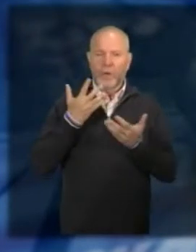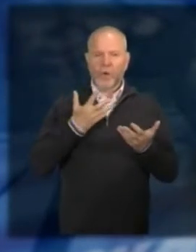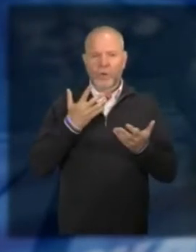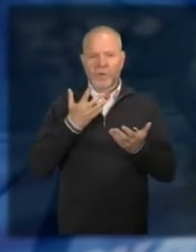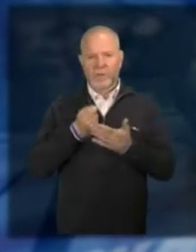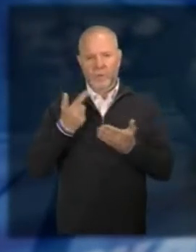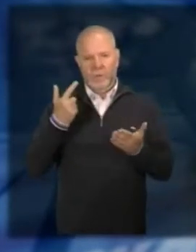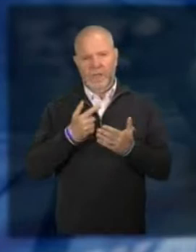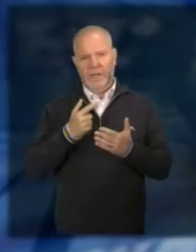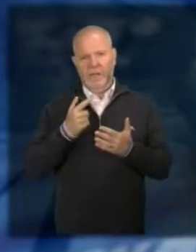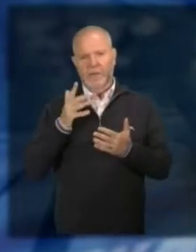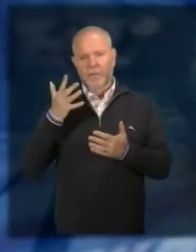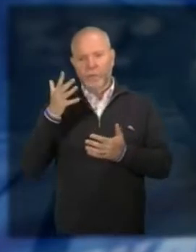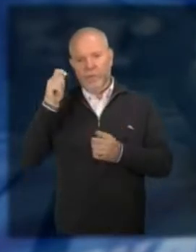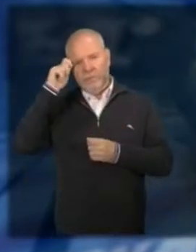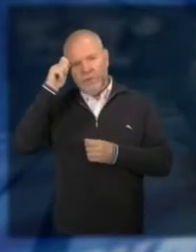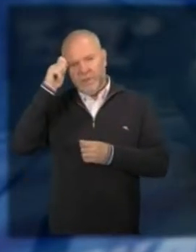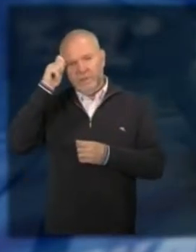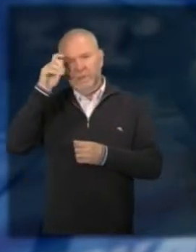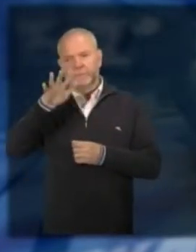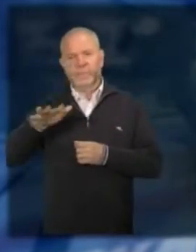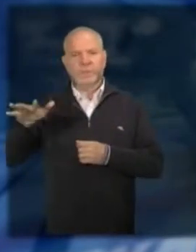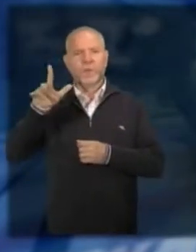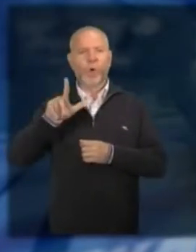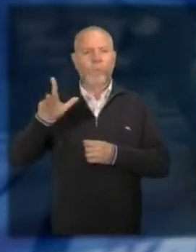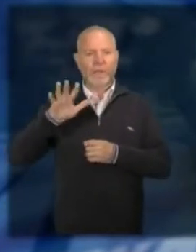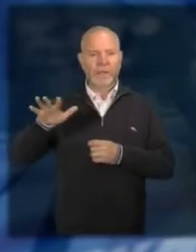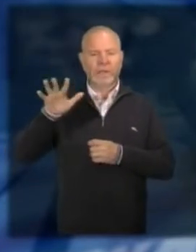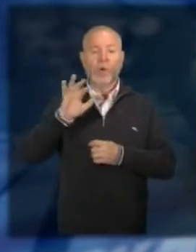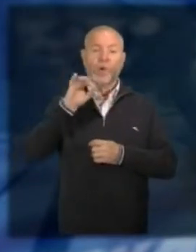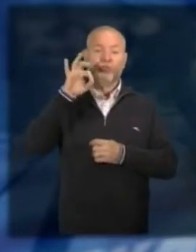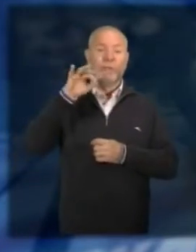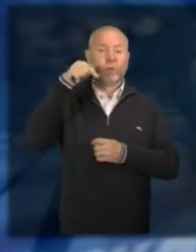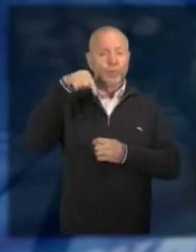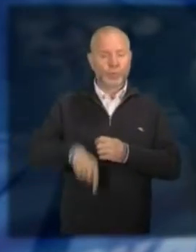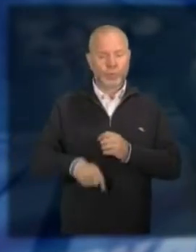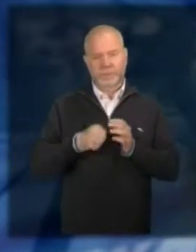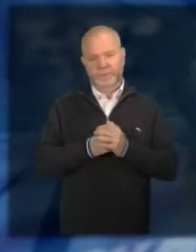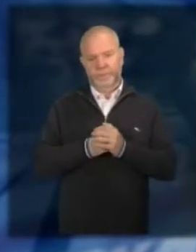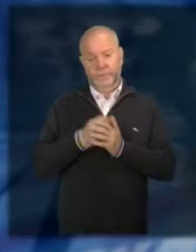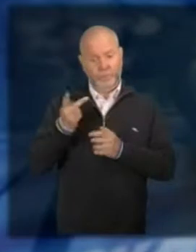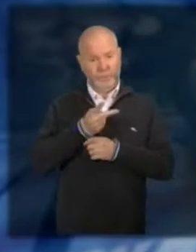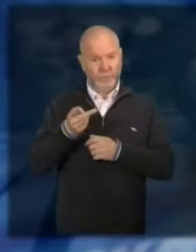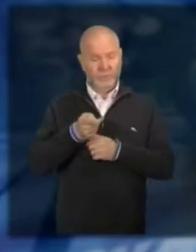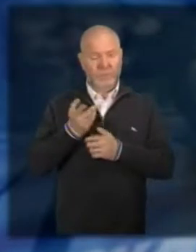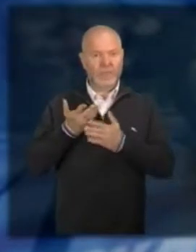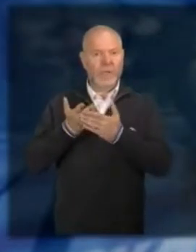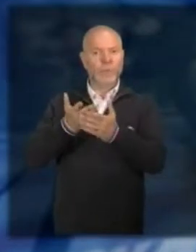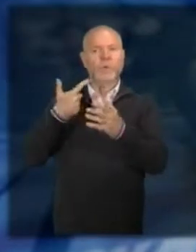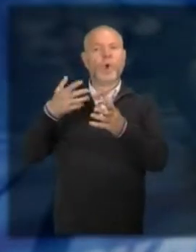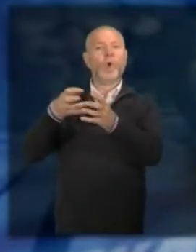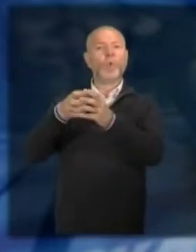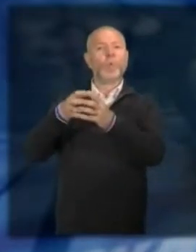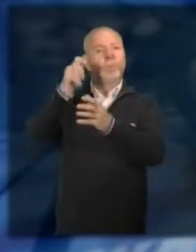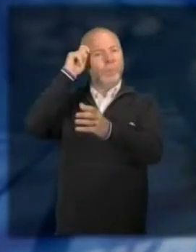grosso, rapporti tra la malavita lombarda e quella del centro-sud Italia. Lembo e Mendola avrebbero collaborato per aiutare il gruppo criminale